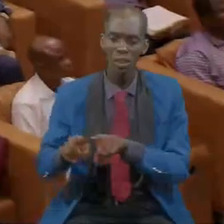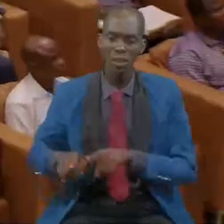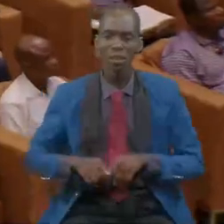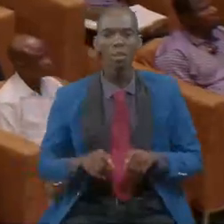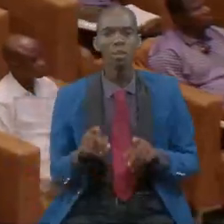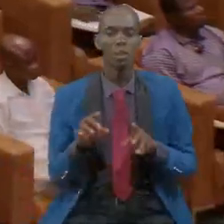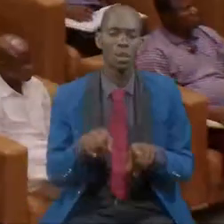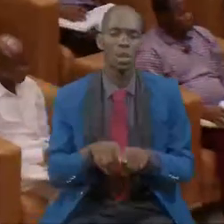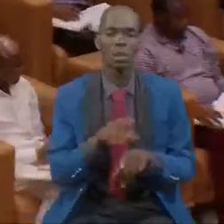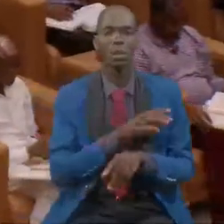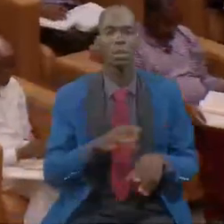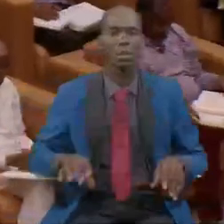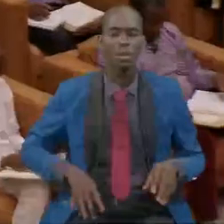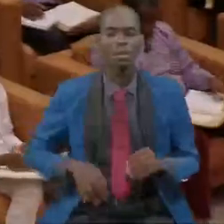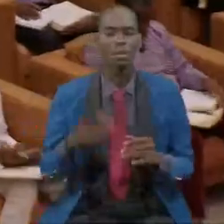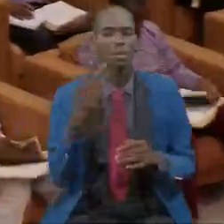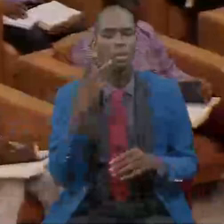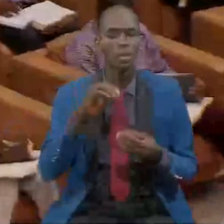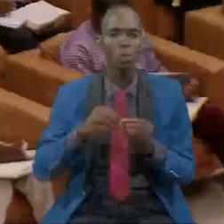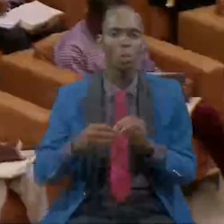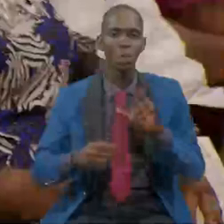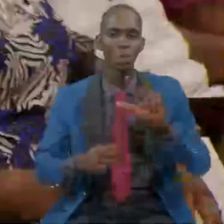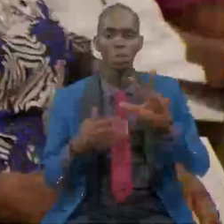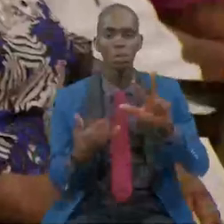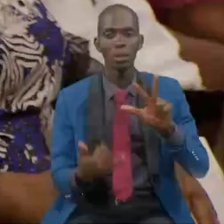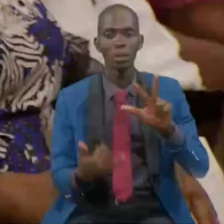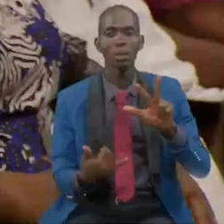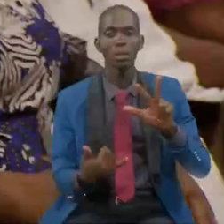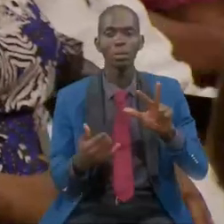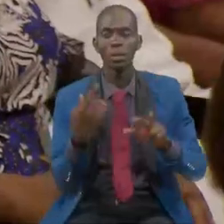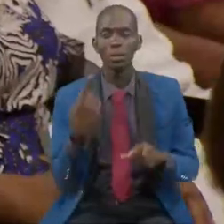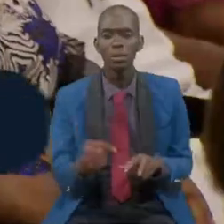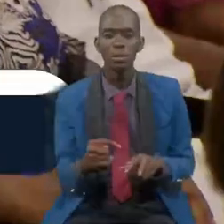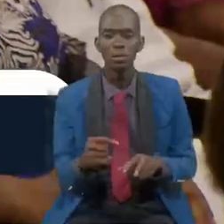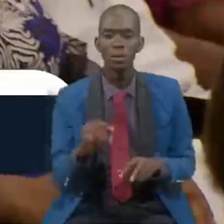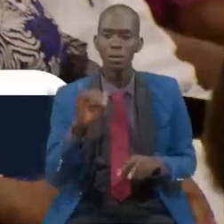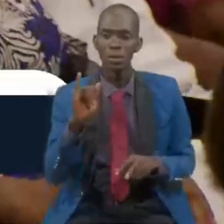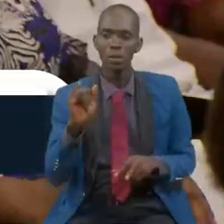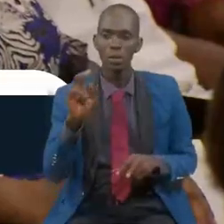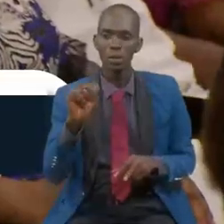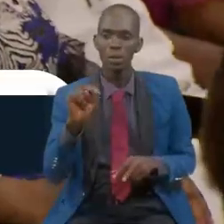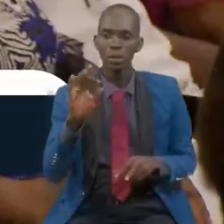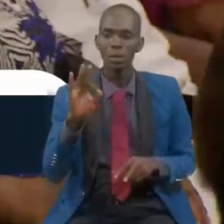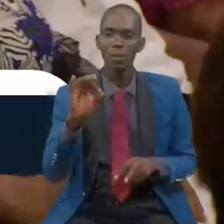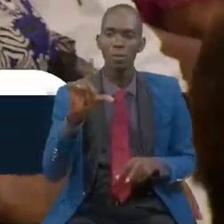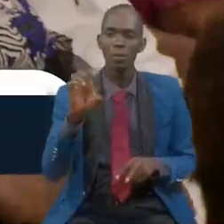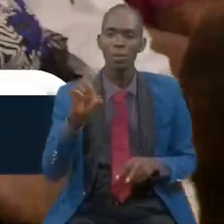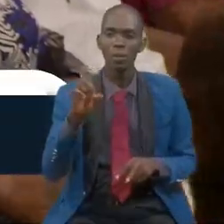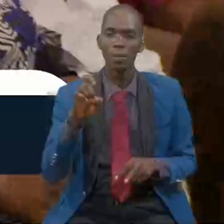invariables, inflexibles comme Christ. Troisième partie ici, c'est l'inflexibilité de